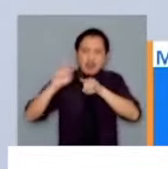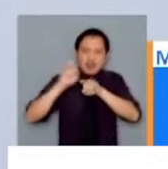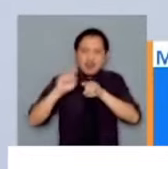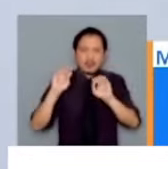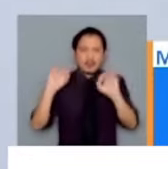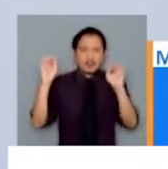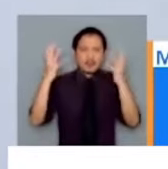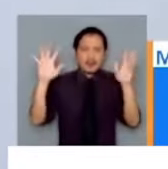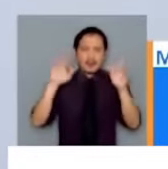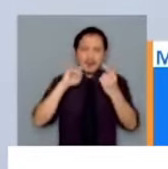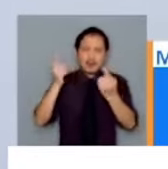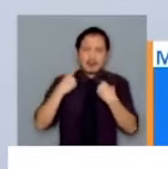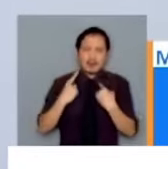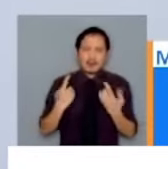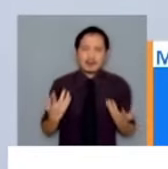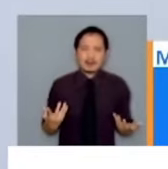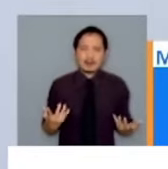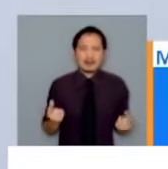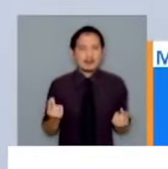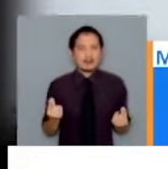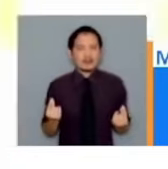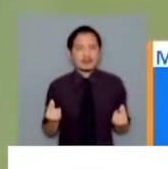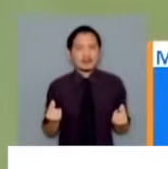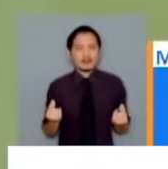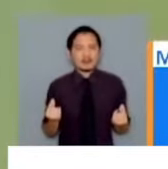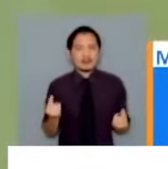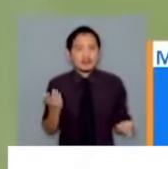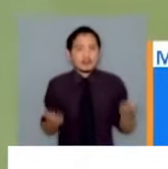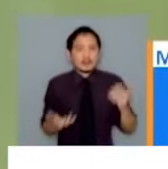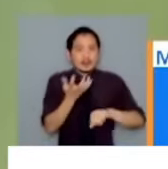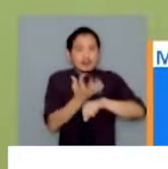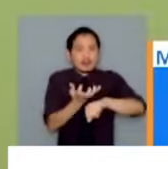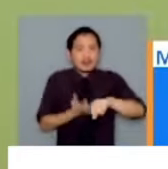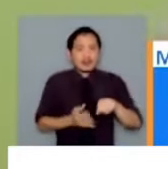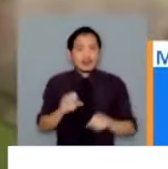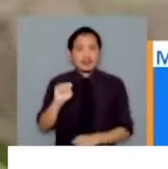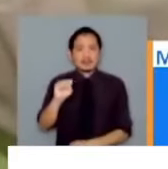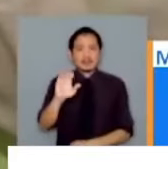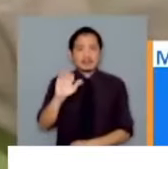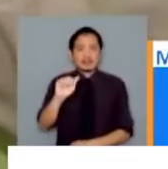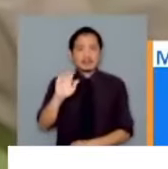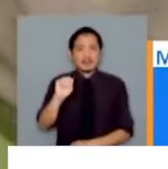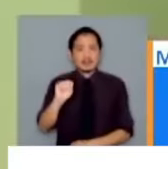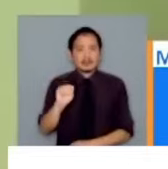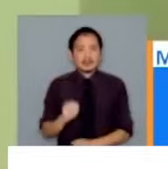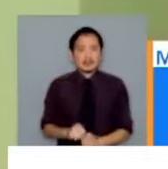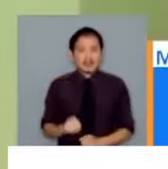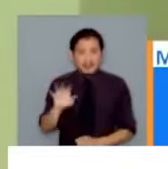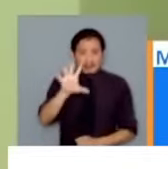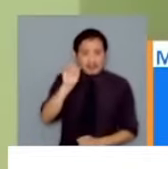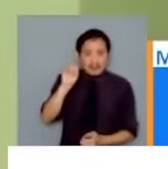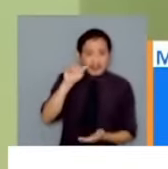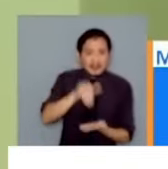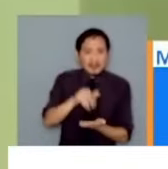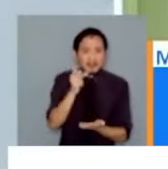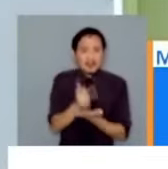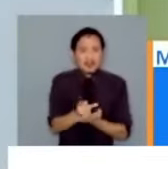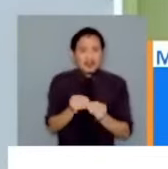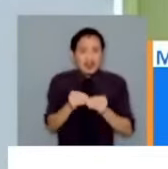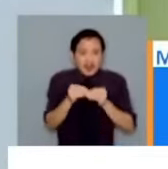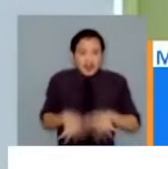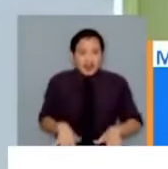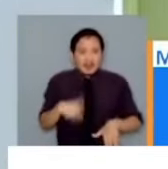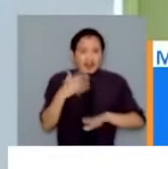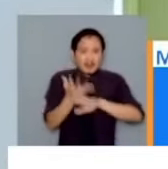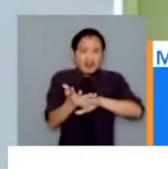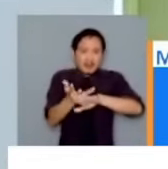Hindi kaya, na-scam na ako? 50,000 pesos ko. Na-scam ako.